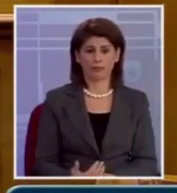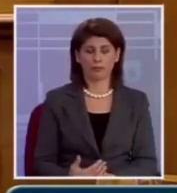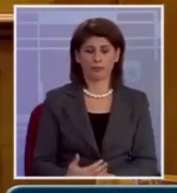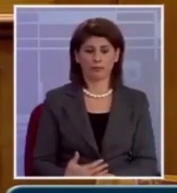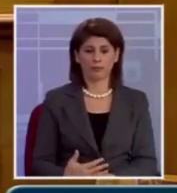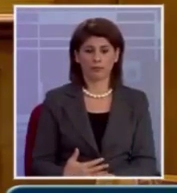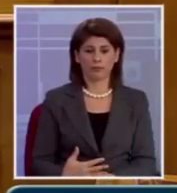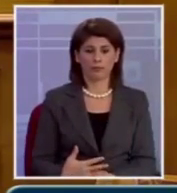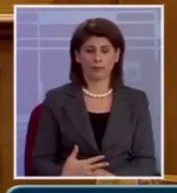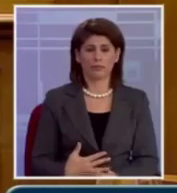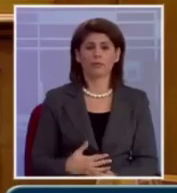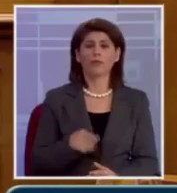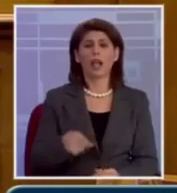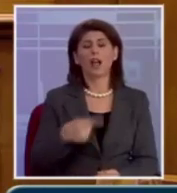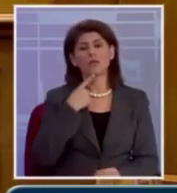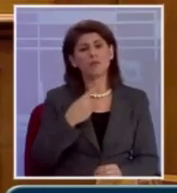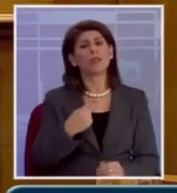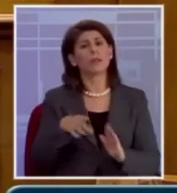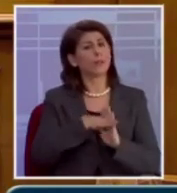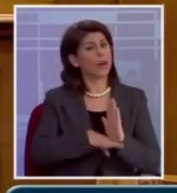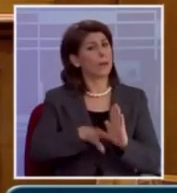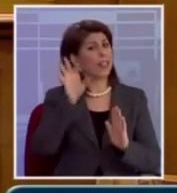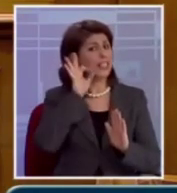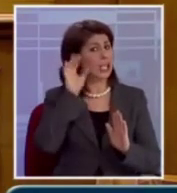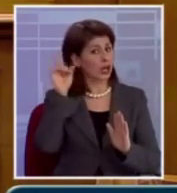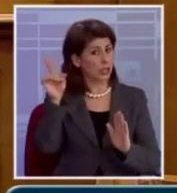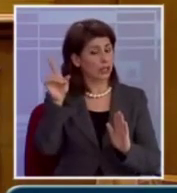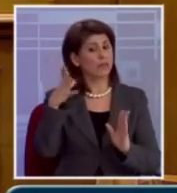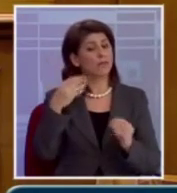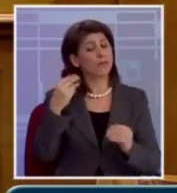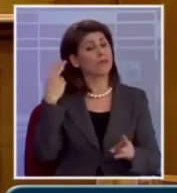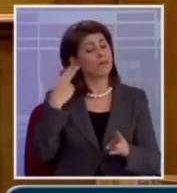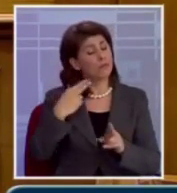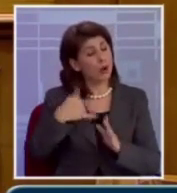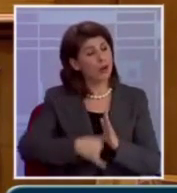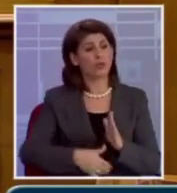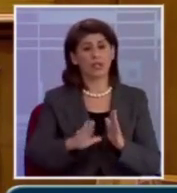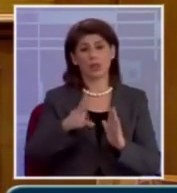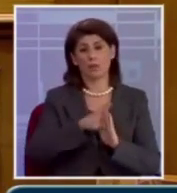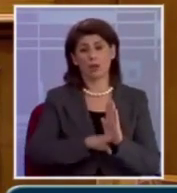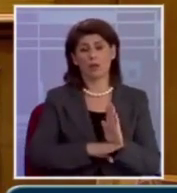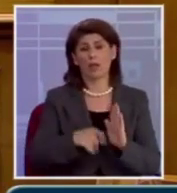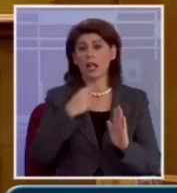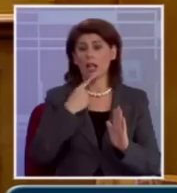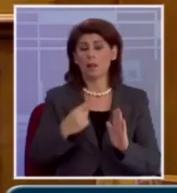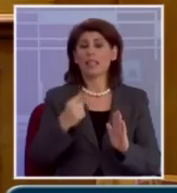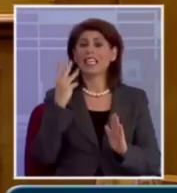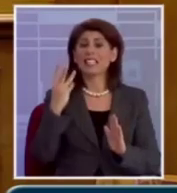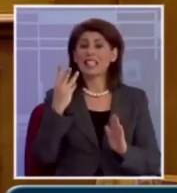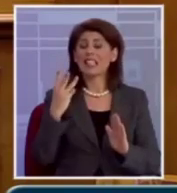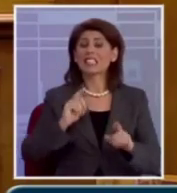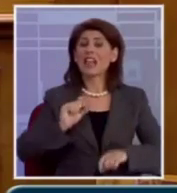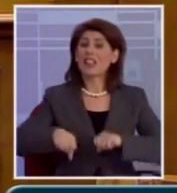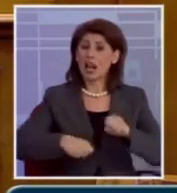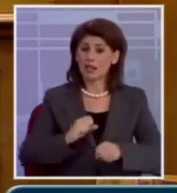το λεγόμενο Θεσσαλονίκης, που είναι κρίσιμο και ουσιαστικό, αναφερόμαστε και σε τρεις άλλες